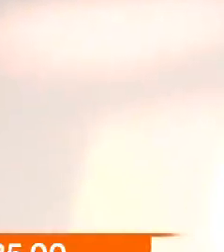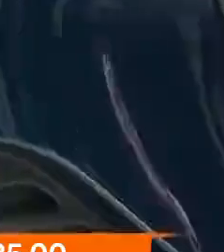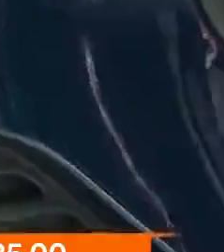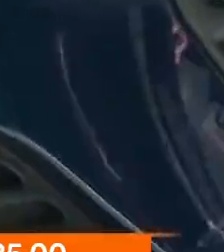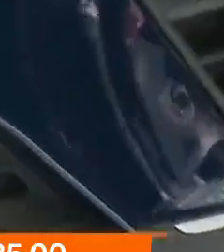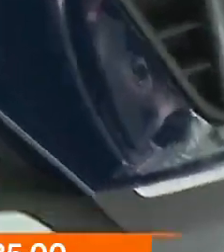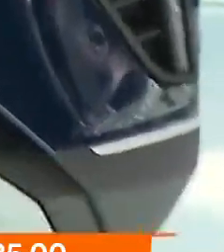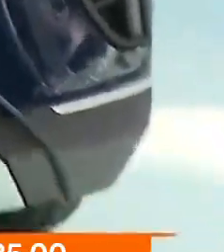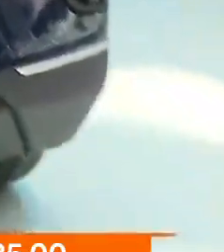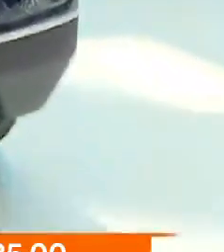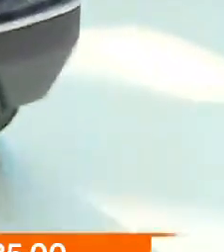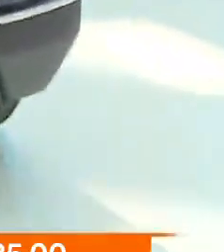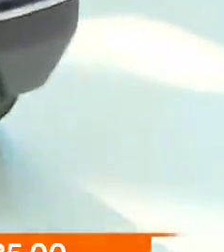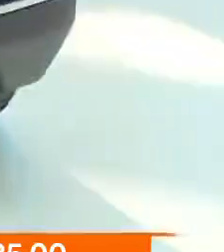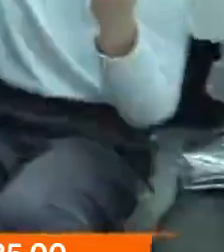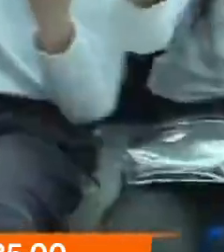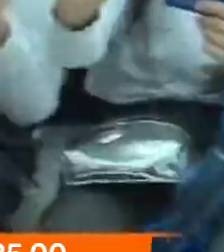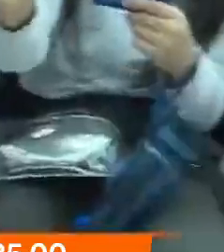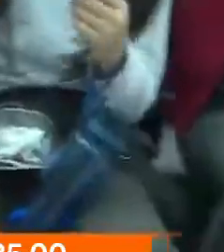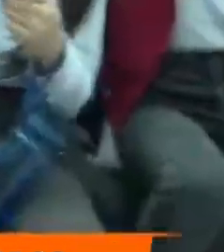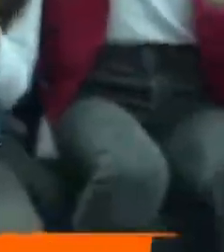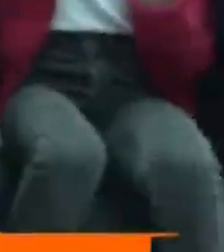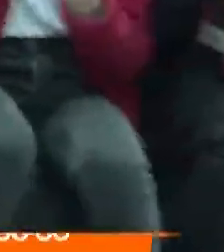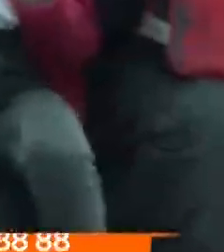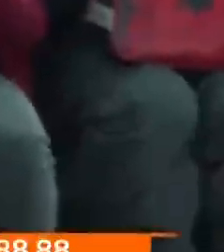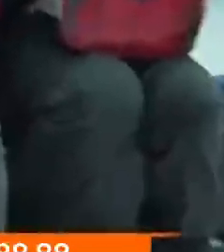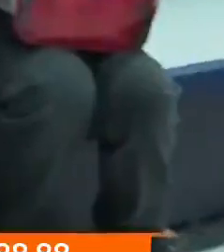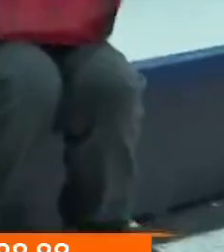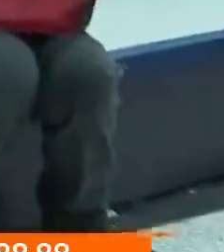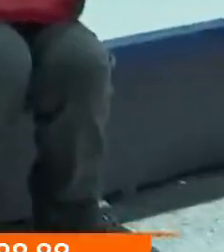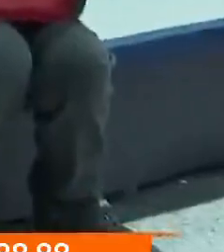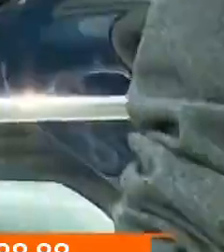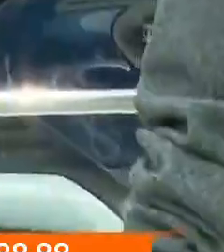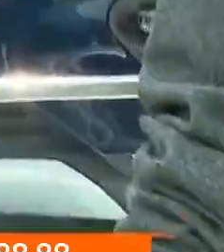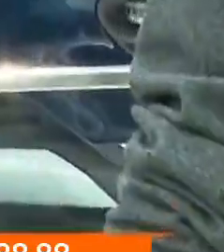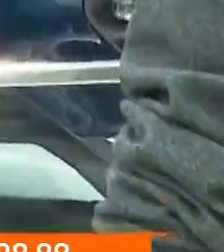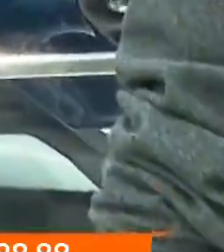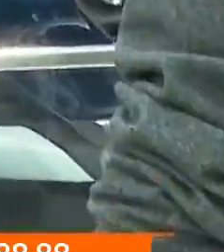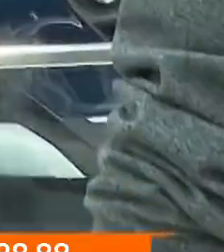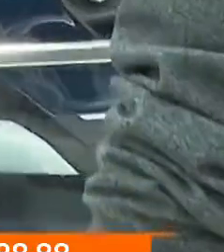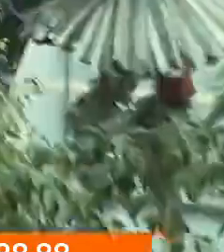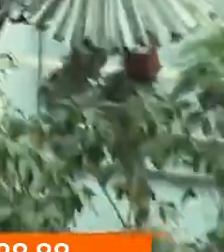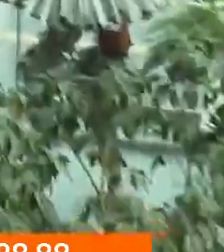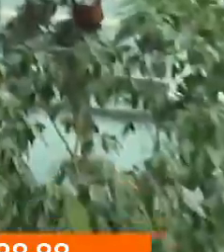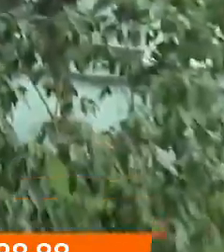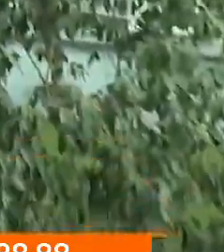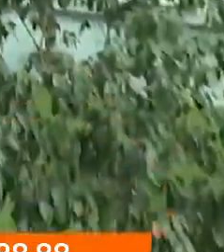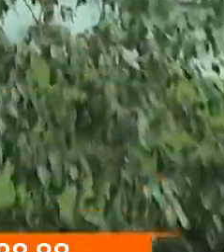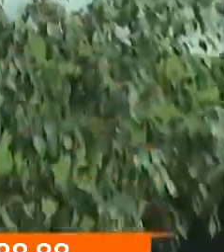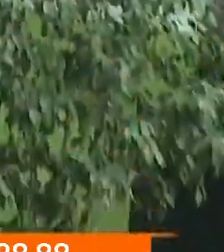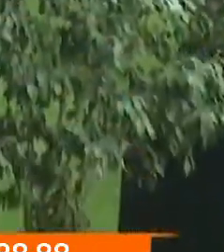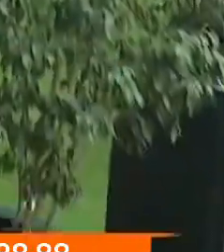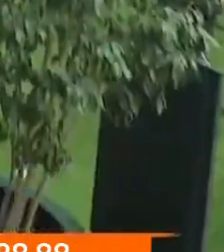Yerli Otomobil Tork Türkiye'yi hayalleriyle buluşturdu. Sanayi ve Teknoloji Bakanlığı yeni bir teşvik paketi daha açıkladı. Yatırımcılar